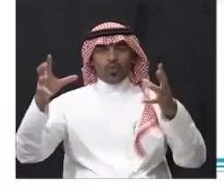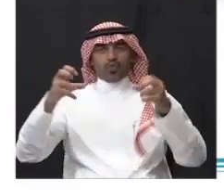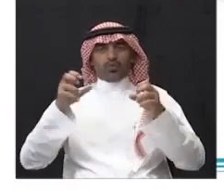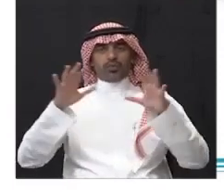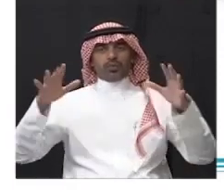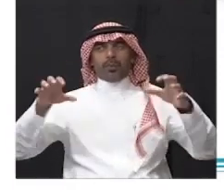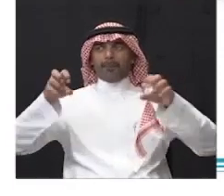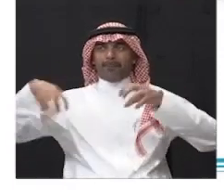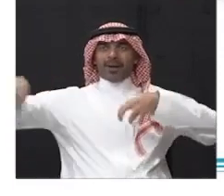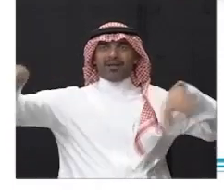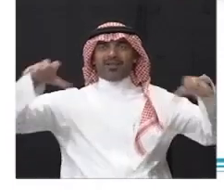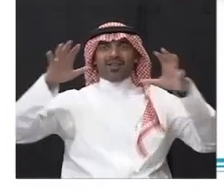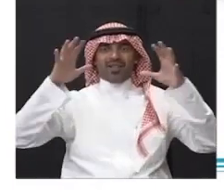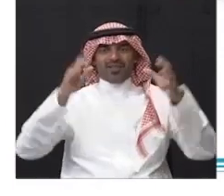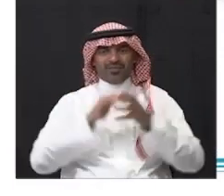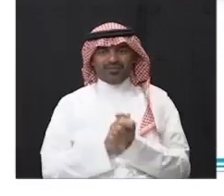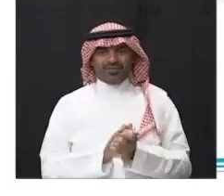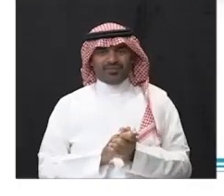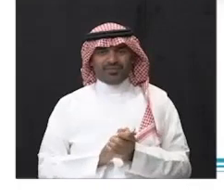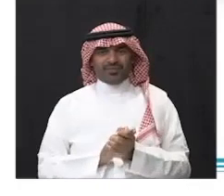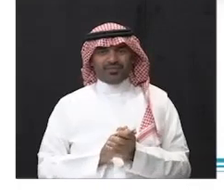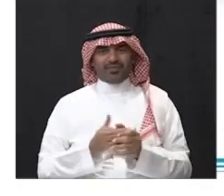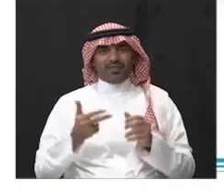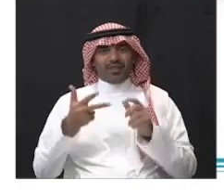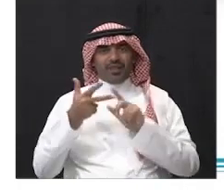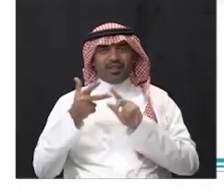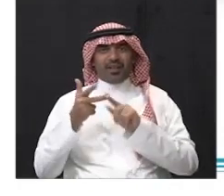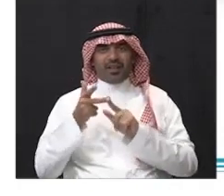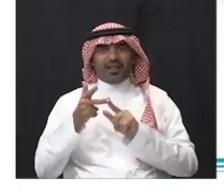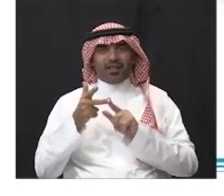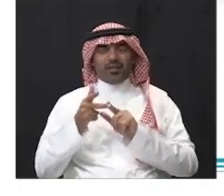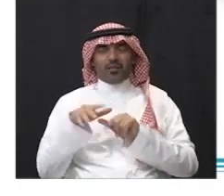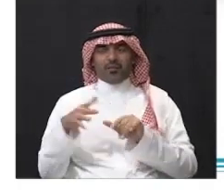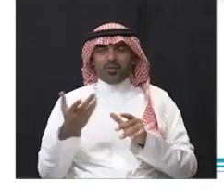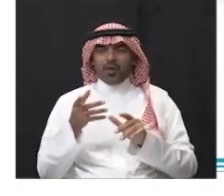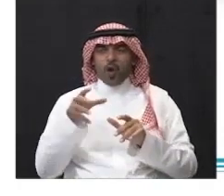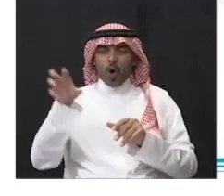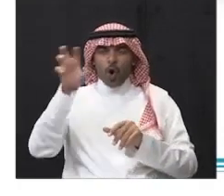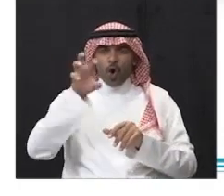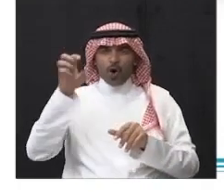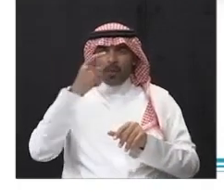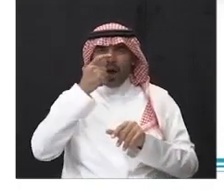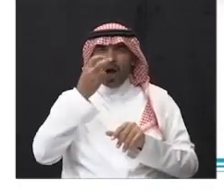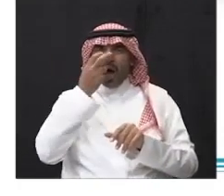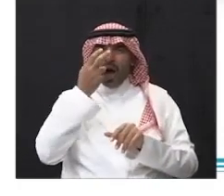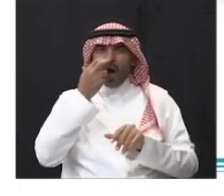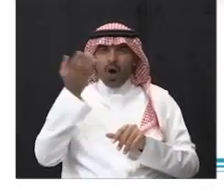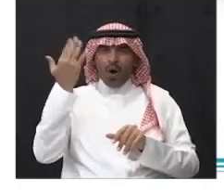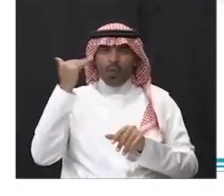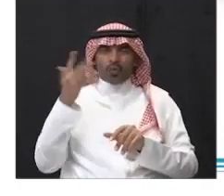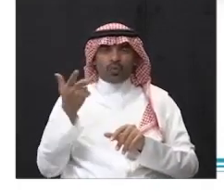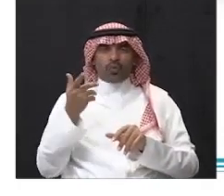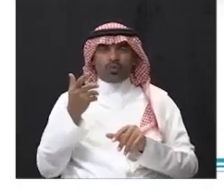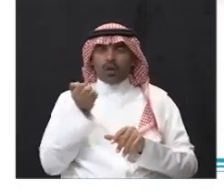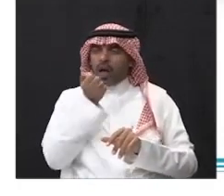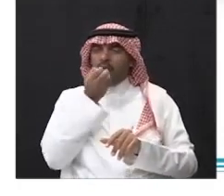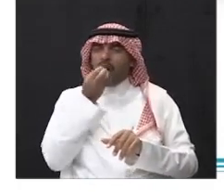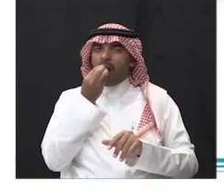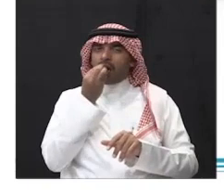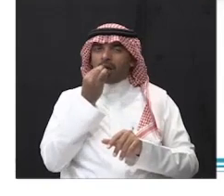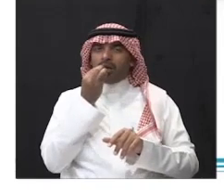ثالثاً، الرغبة في التخلص من الأزمة الغذائية في أوروبا نتيجة التحول نحو